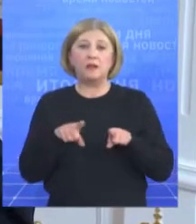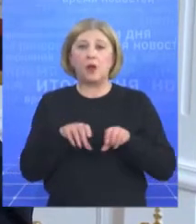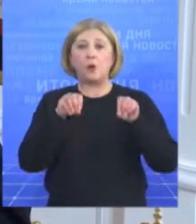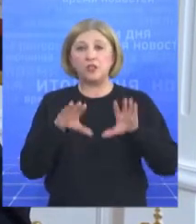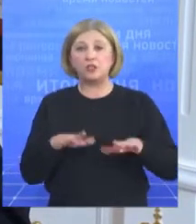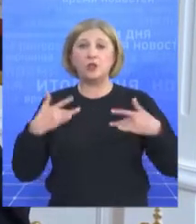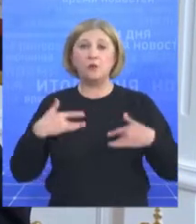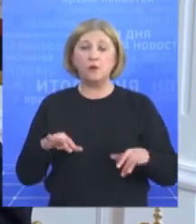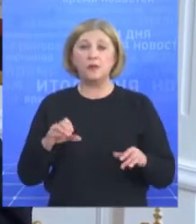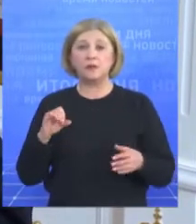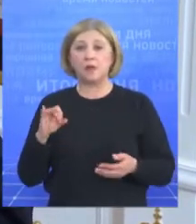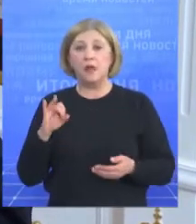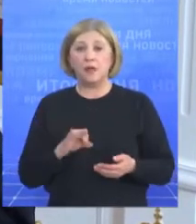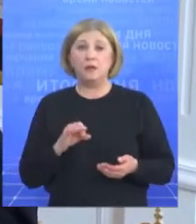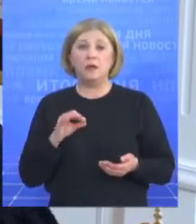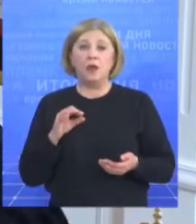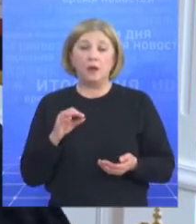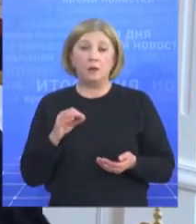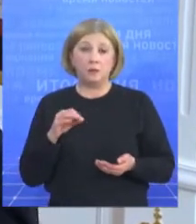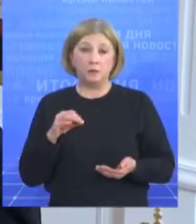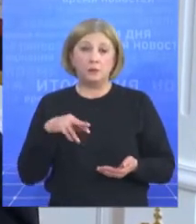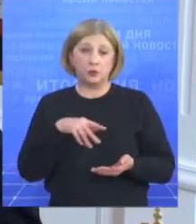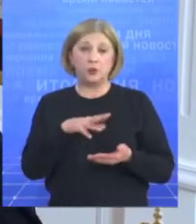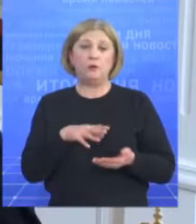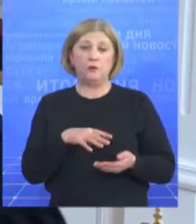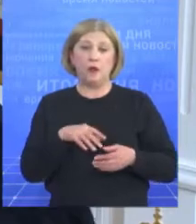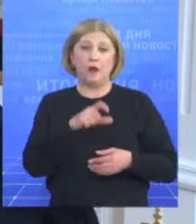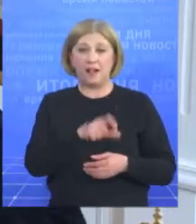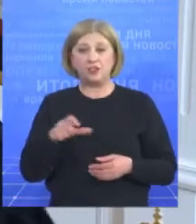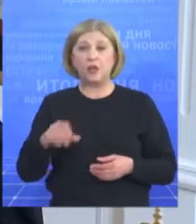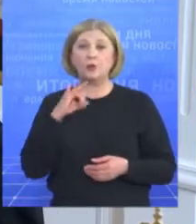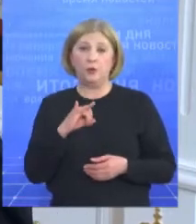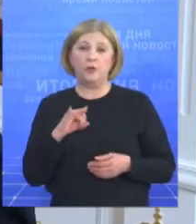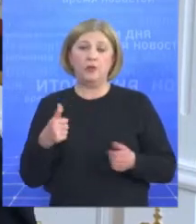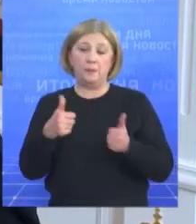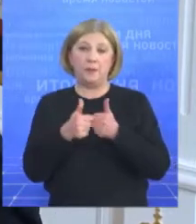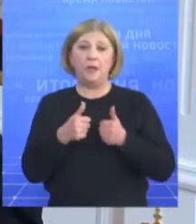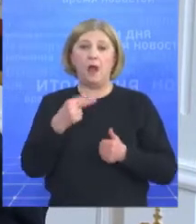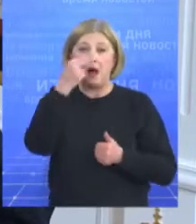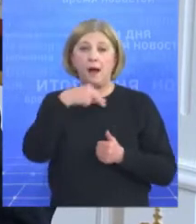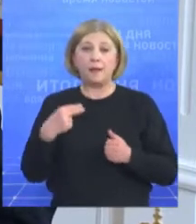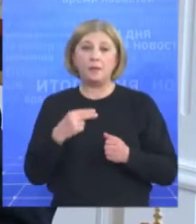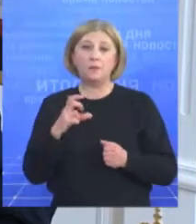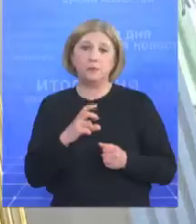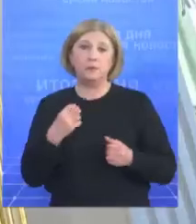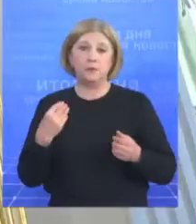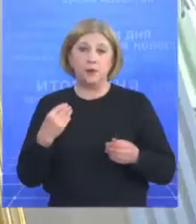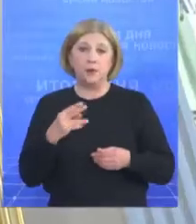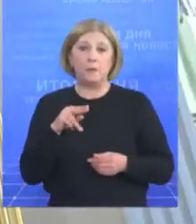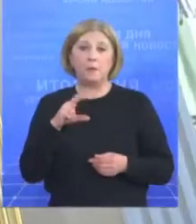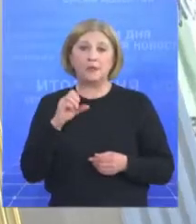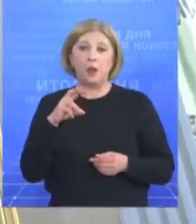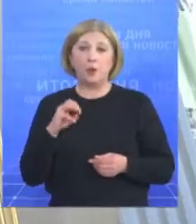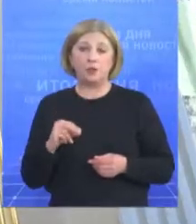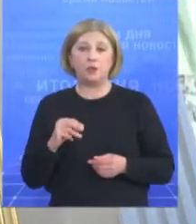такое решение уволиться. И как прошел просто на гражданку и при храме начал просто быть псаломщиком. Теперь